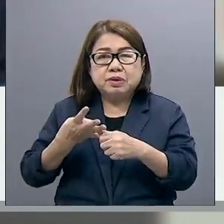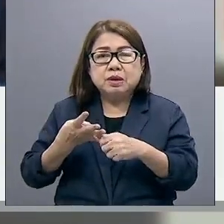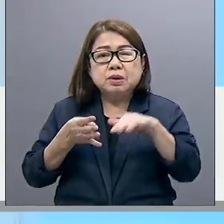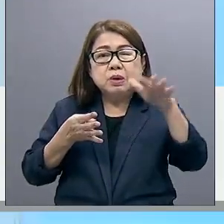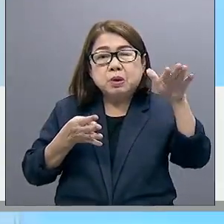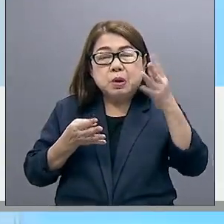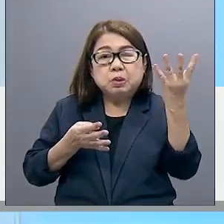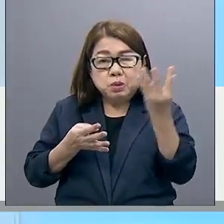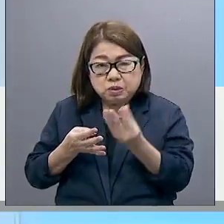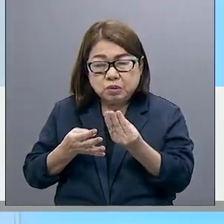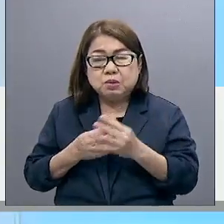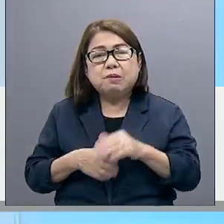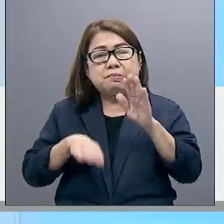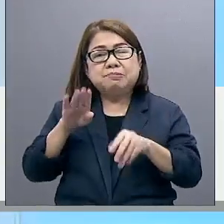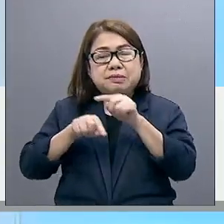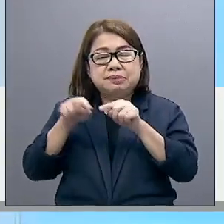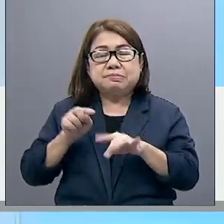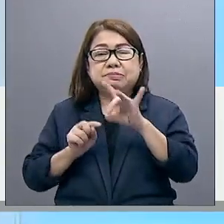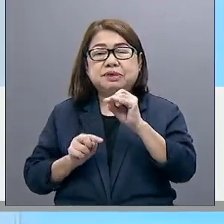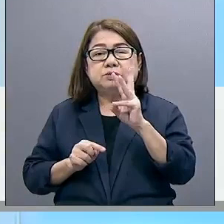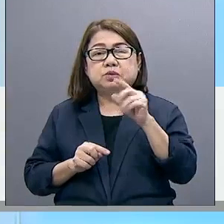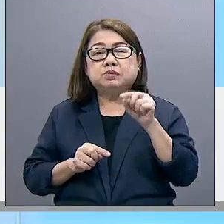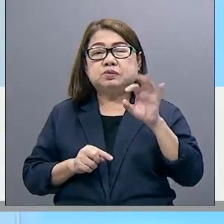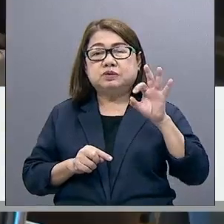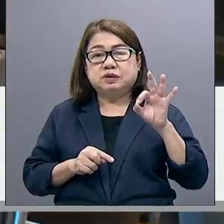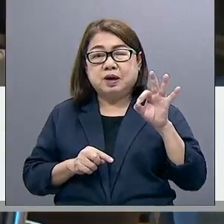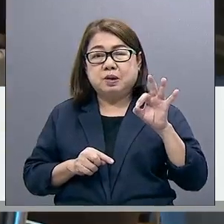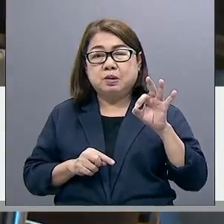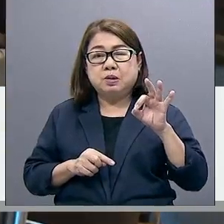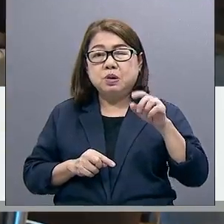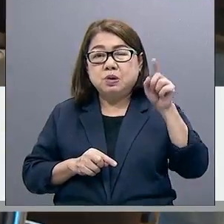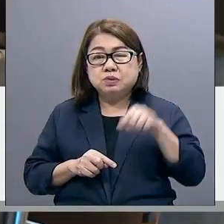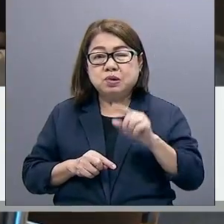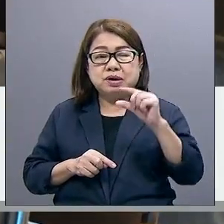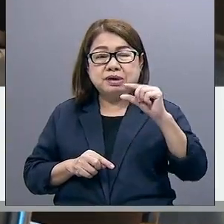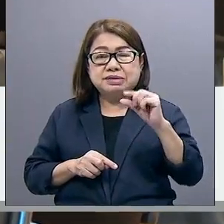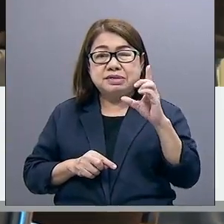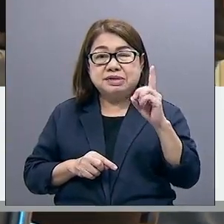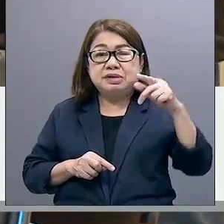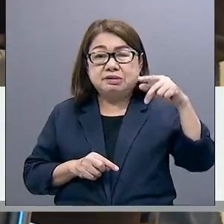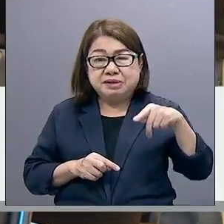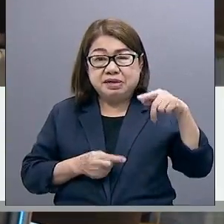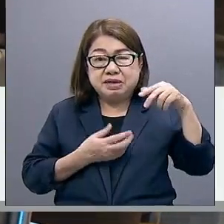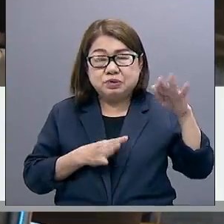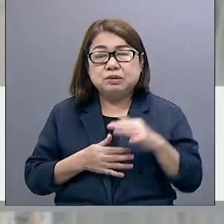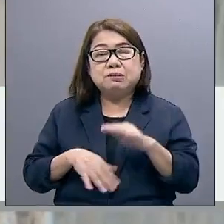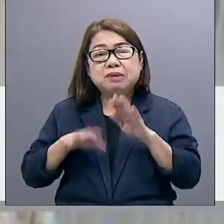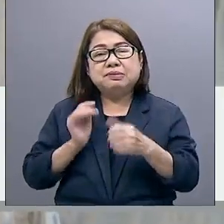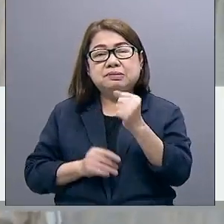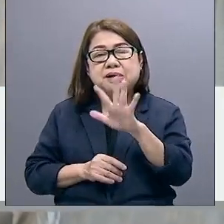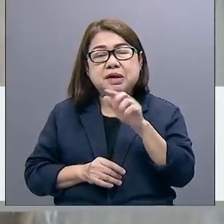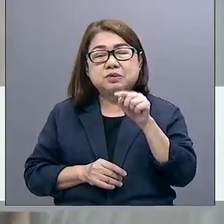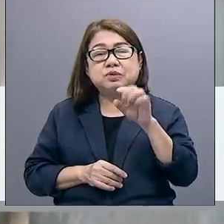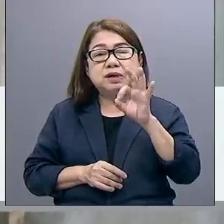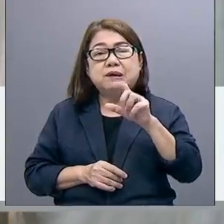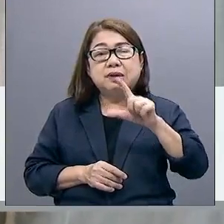ไตรมาสก่อนอยู่ที่ร้อยละ 86.9ต่อ GDPคิดเป็นมูลหนี้ 15.09ล้านล้านบาทส่วน